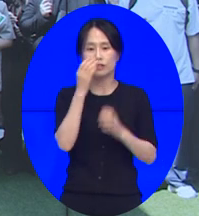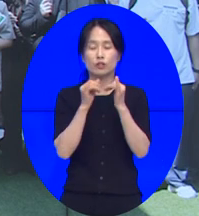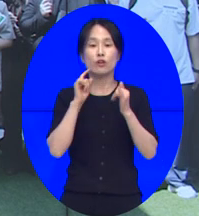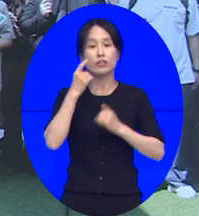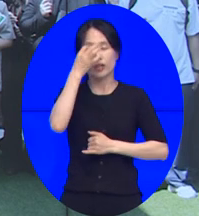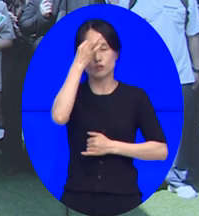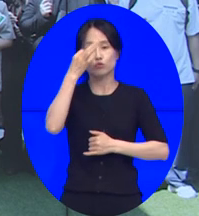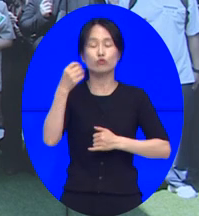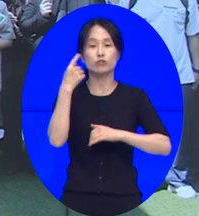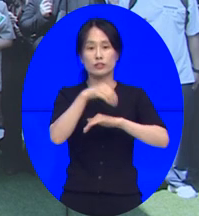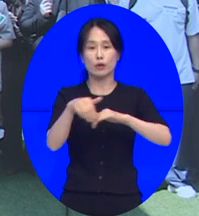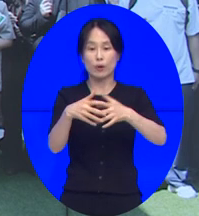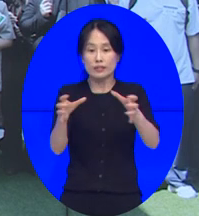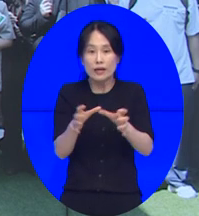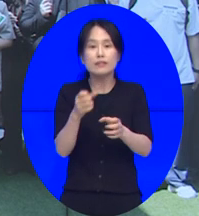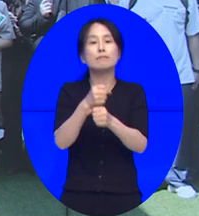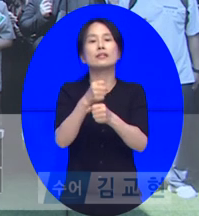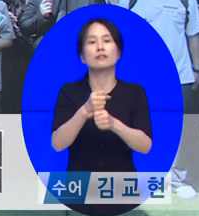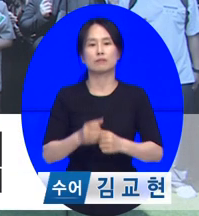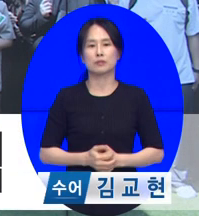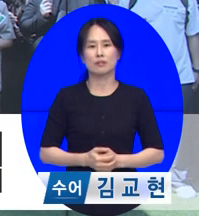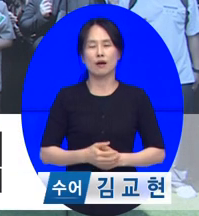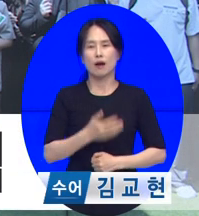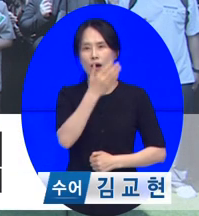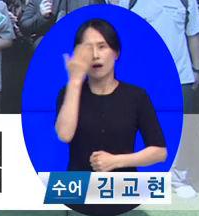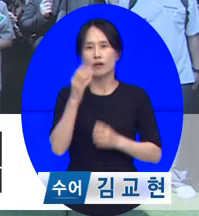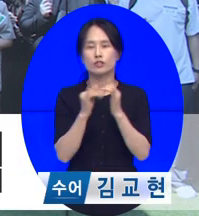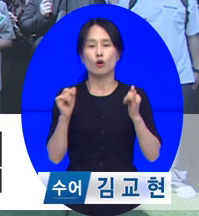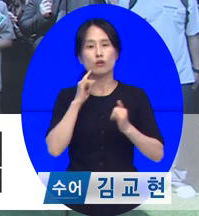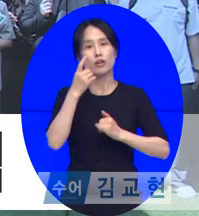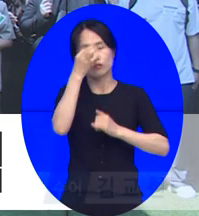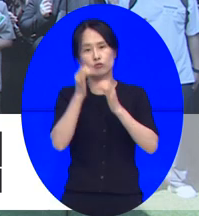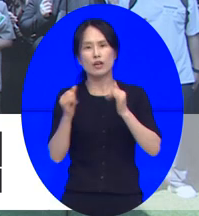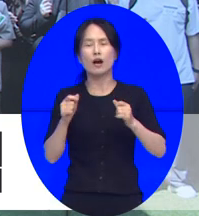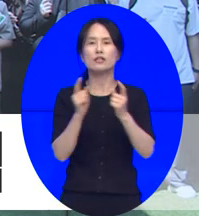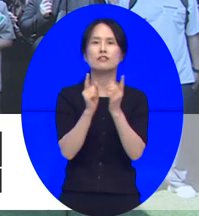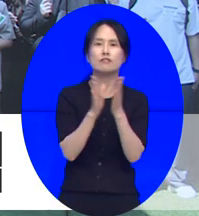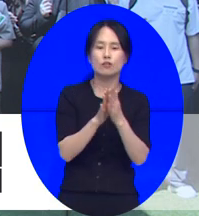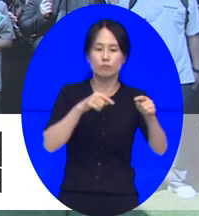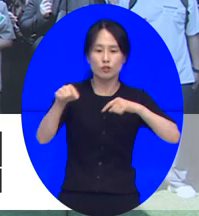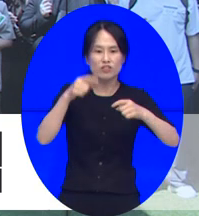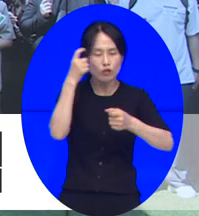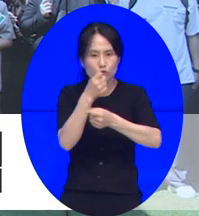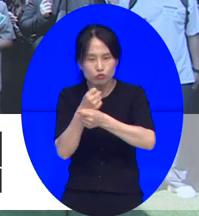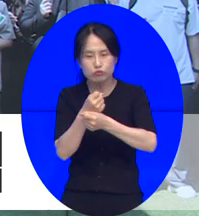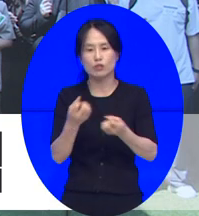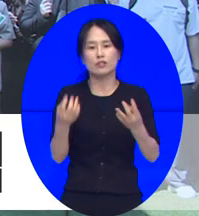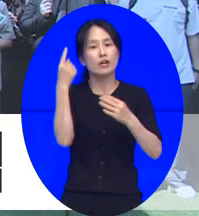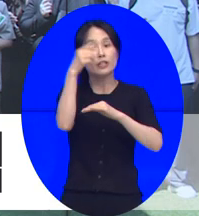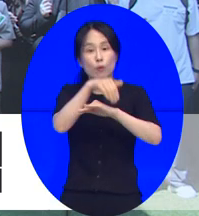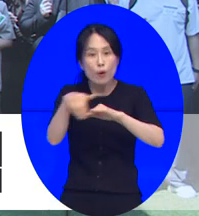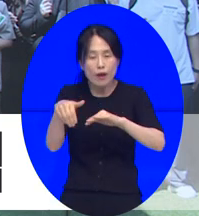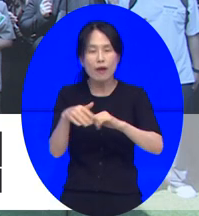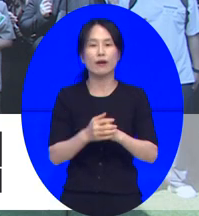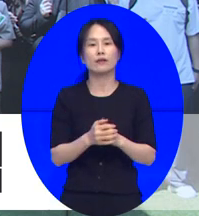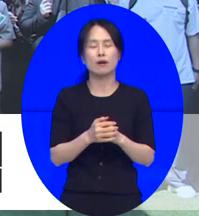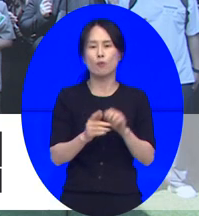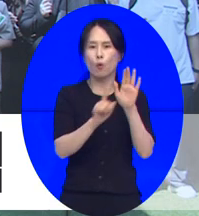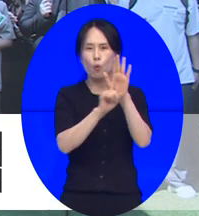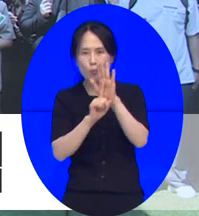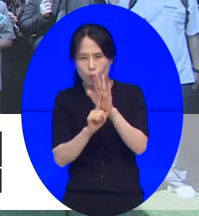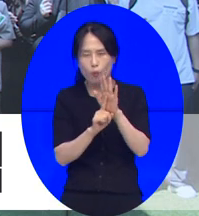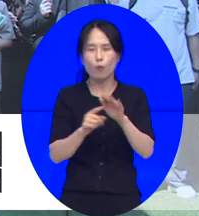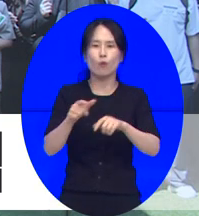경기도 청년예술기획단이 출범했습니다. 경기도 청년예술인들이 직접 정책을 연구하고 페스티벌 기획과 예술인